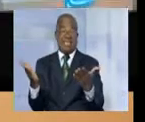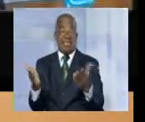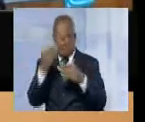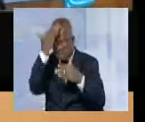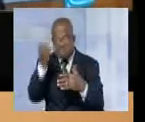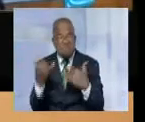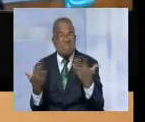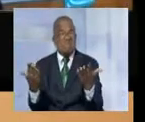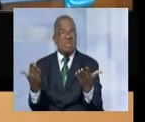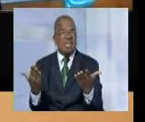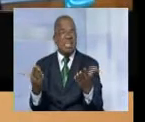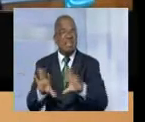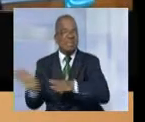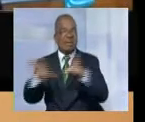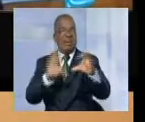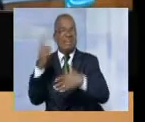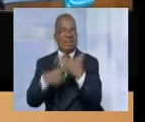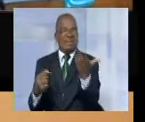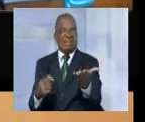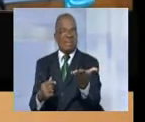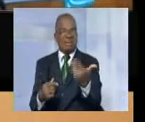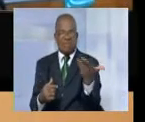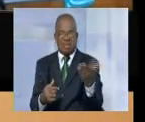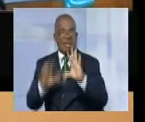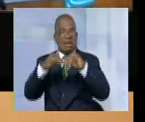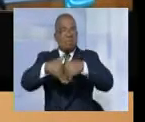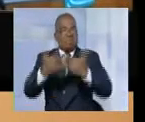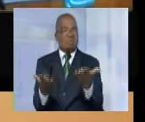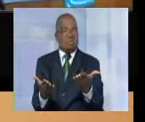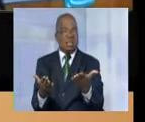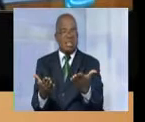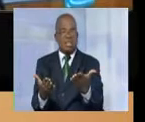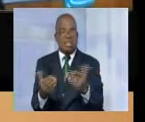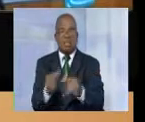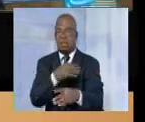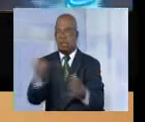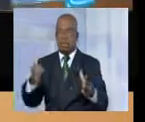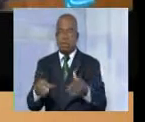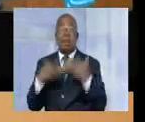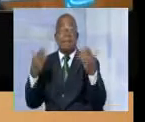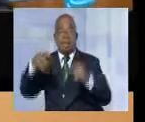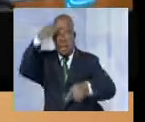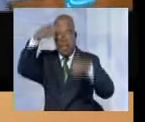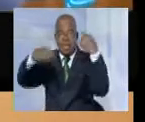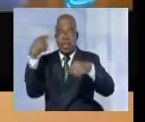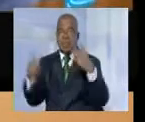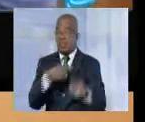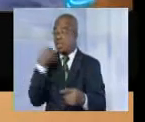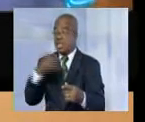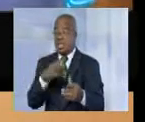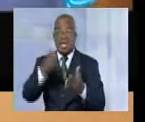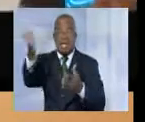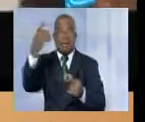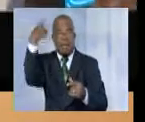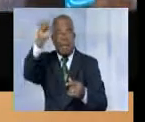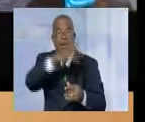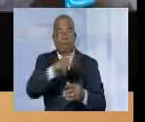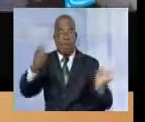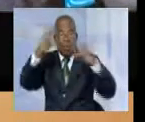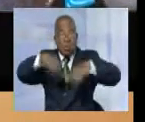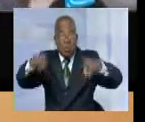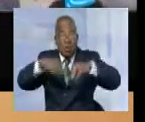Fabius a annoncé qu'un juge antiterroriste français était attendu à Tripoli pour enquêter sur l'attaque. Le président français François